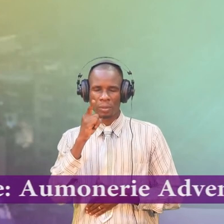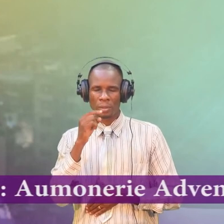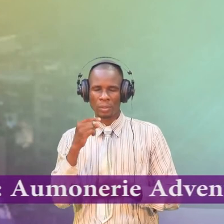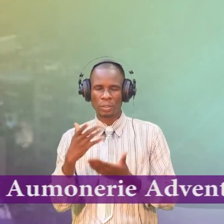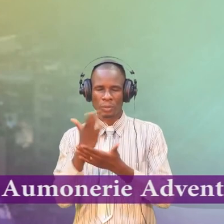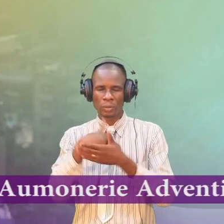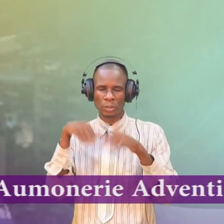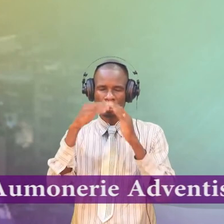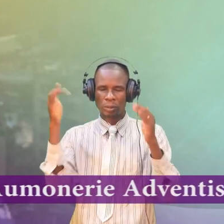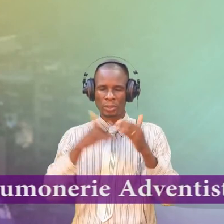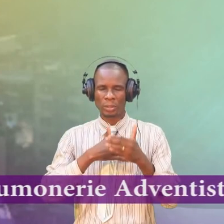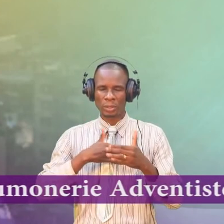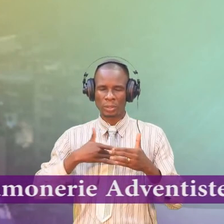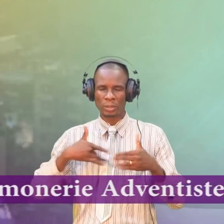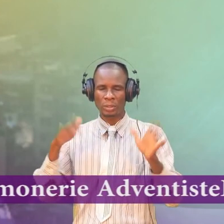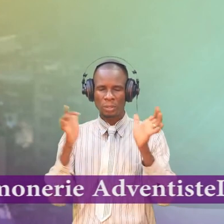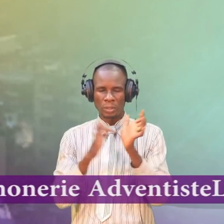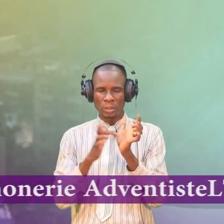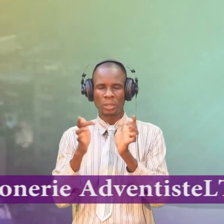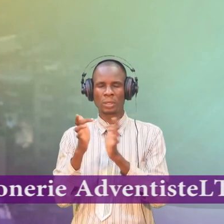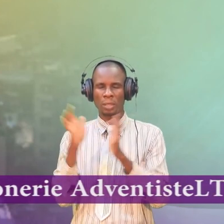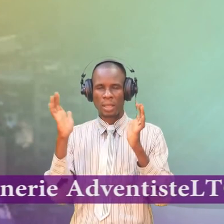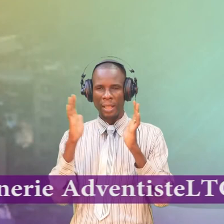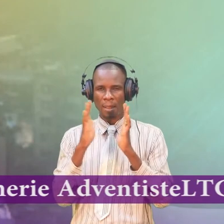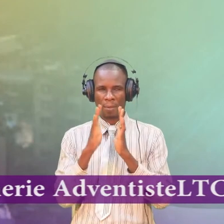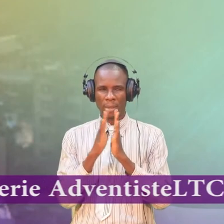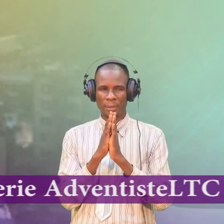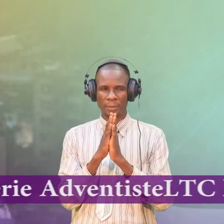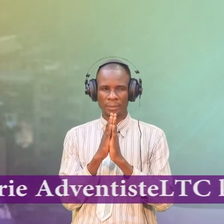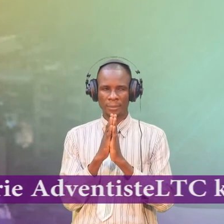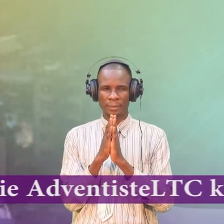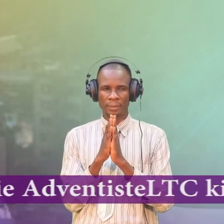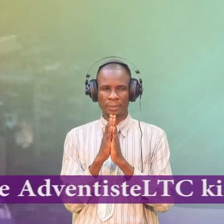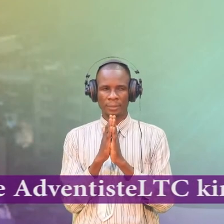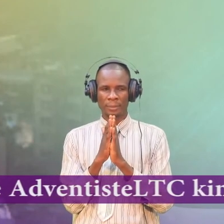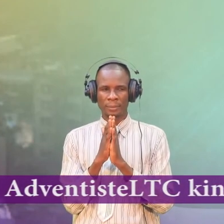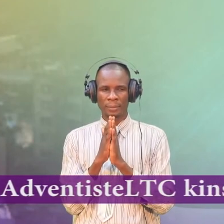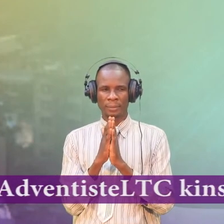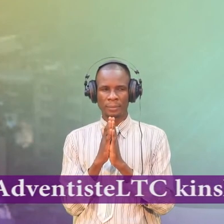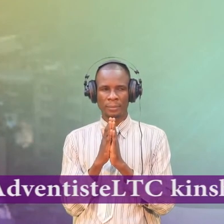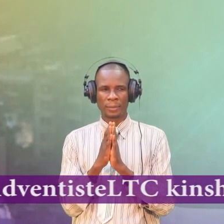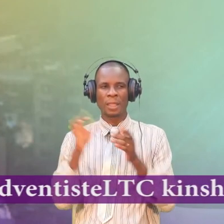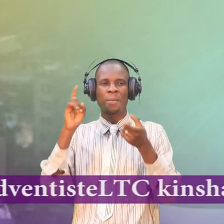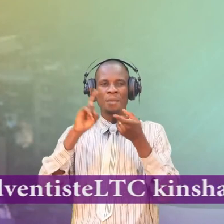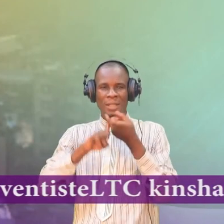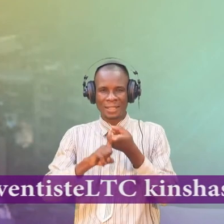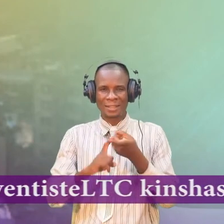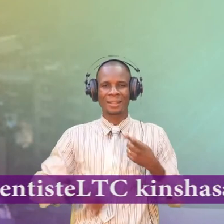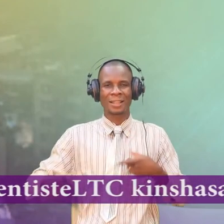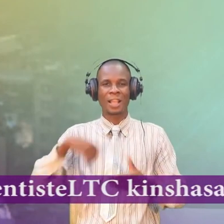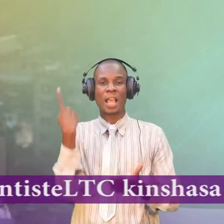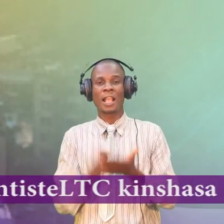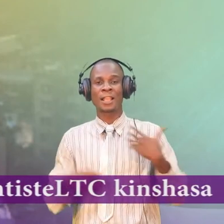tu. Wewe peke yako. Ndio tunapata wokovu. Asante Yesu kututendea neema jioni ya leo. Tusikilize neno